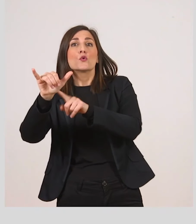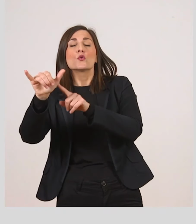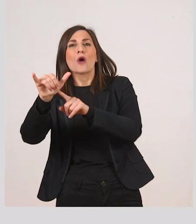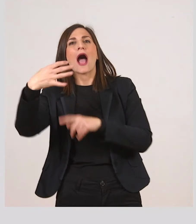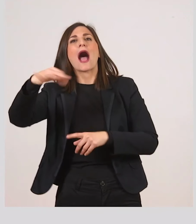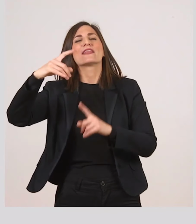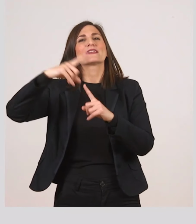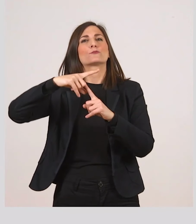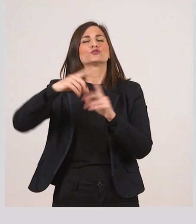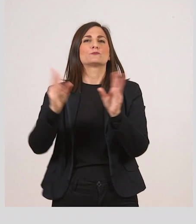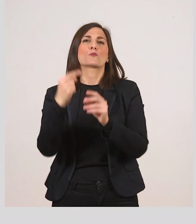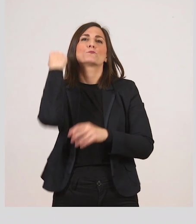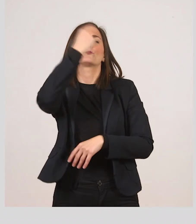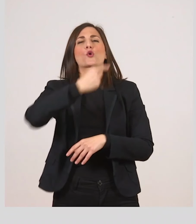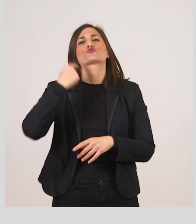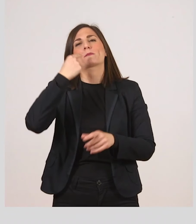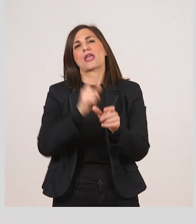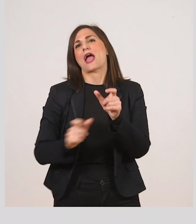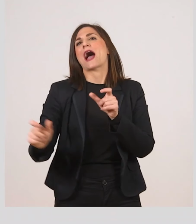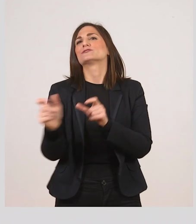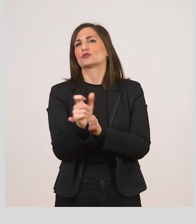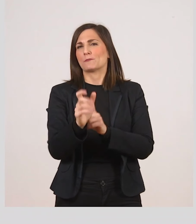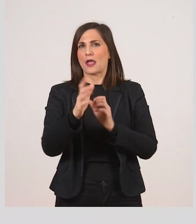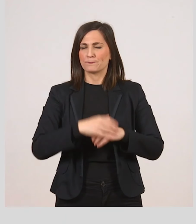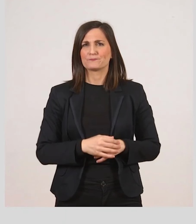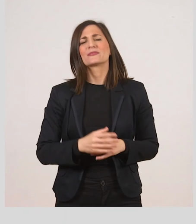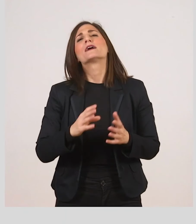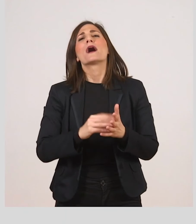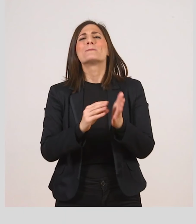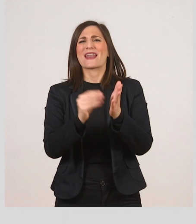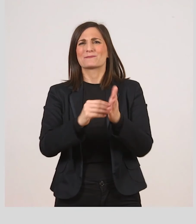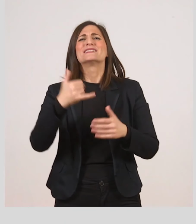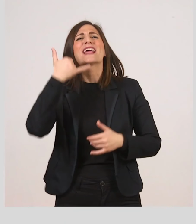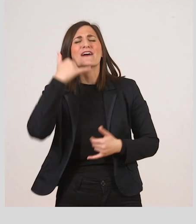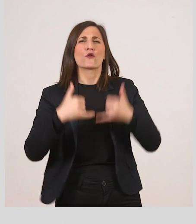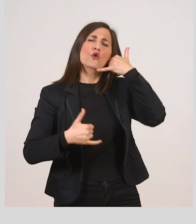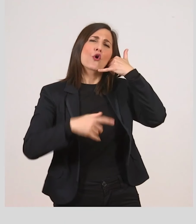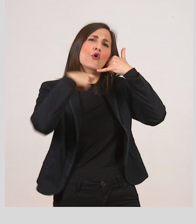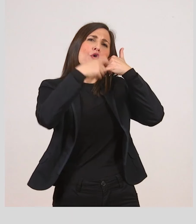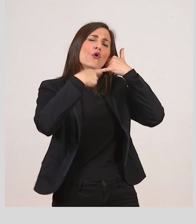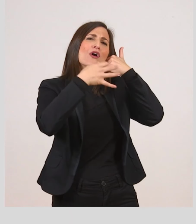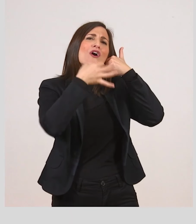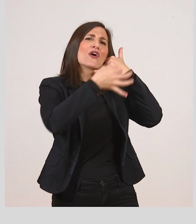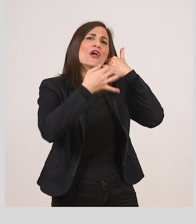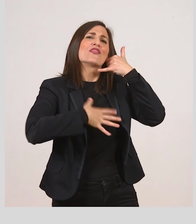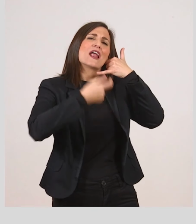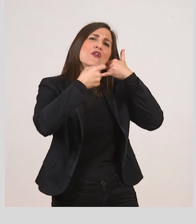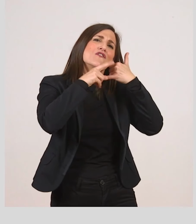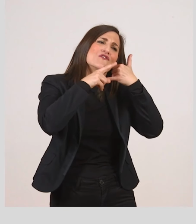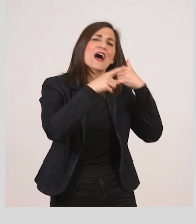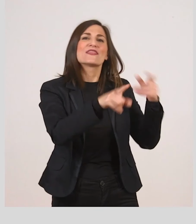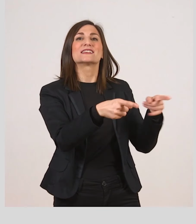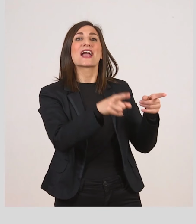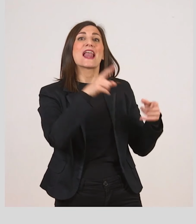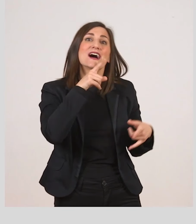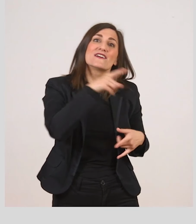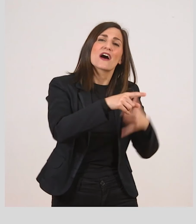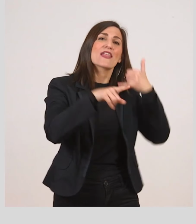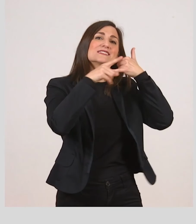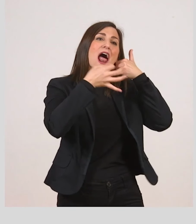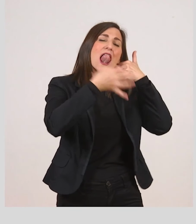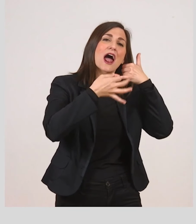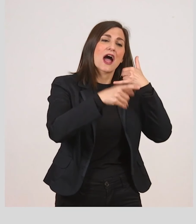αντωνυμίας, όπως λέει και το βιβλίο της γραμματικής μας. Θα ήθελα να μιλήσω με την ίδια τη δασκάλα του Α1, παρακαλώ. Την ίδια θέλω, αυτή τη συγκεκριμένη.